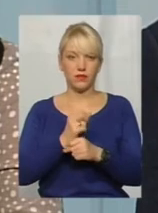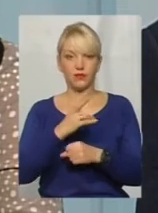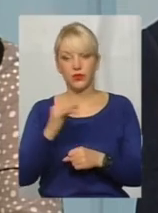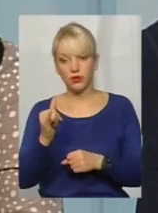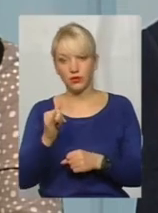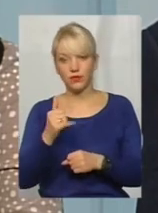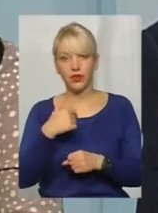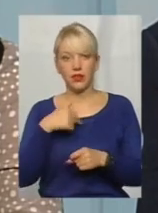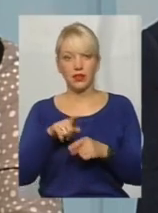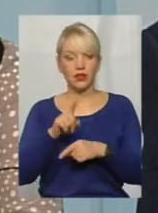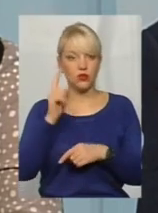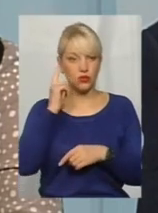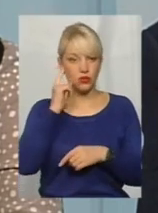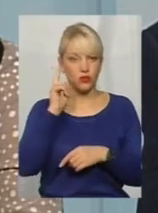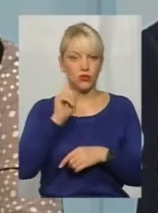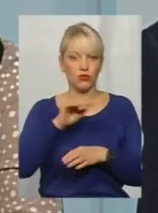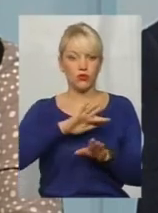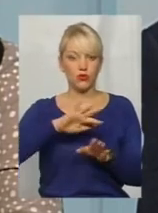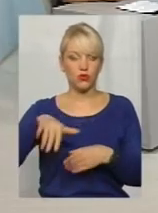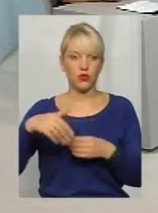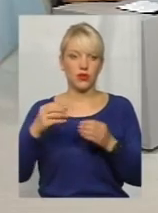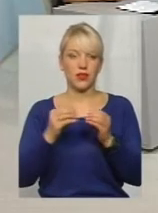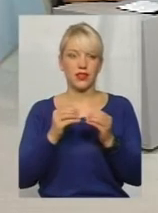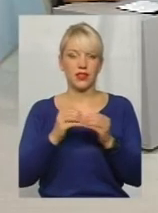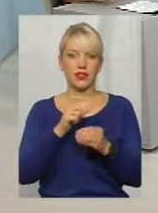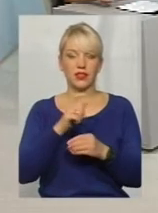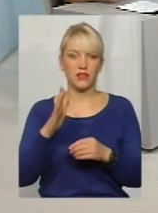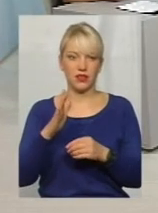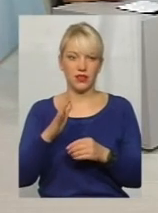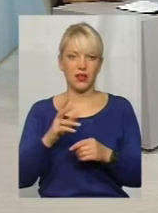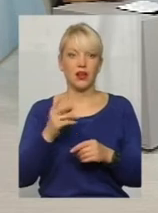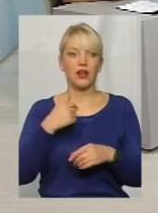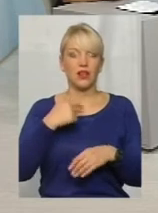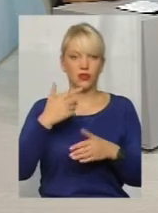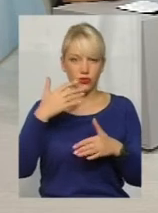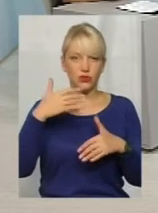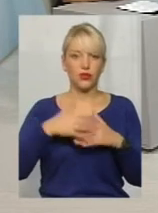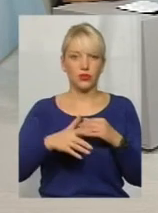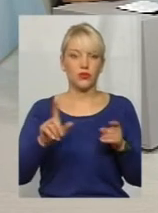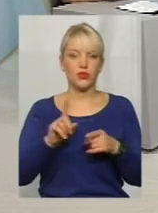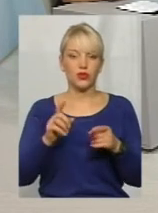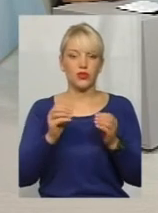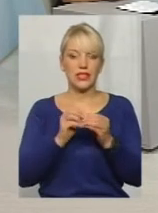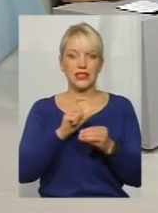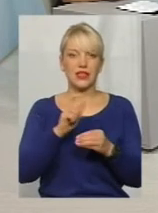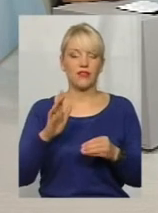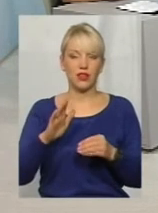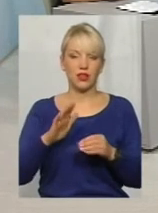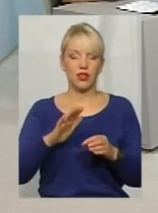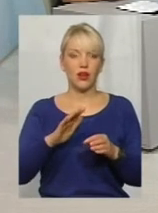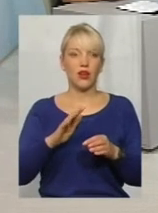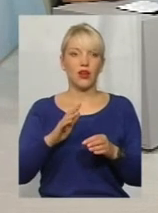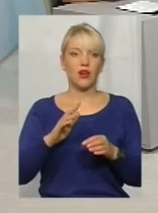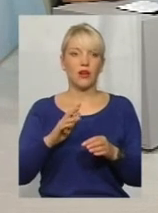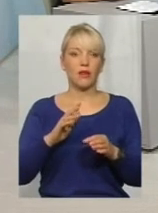Я так чув, що там пройшло 10 хвилин. Швидка приїхала дуже швидко, згідно. Пройшло 10 хвилин з моменту